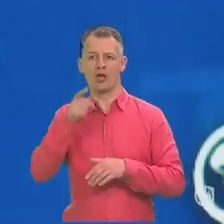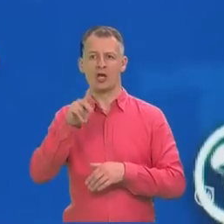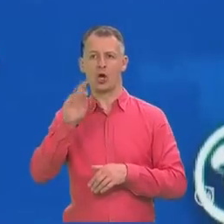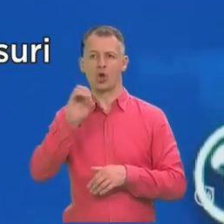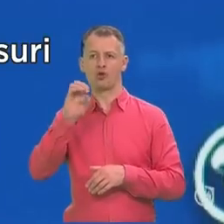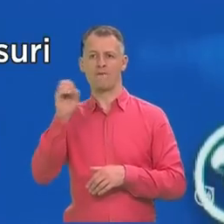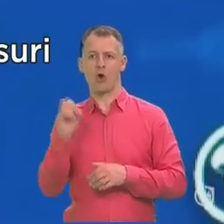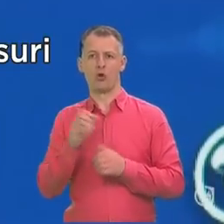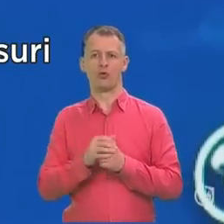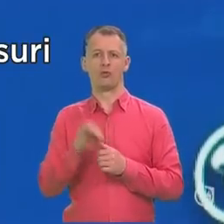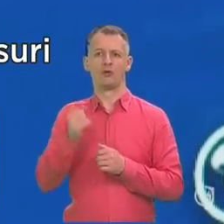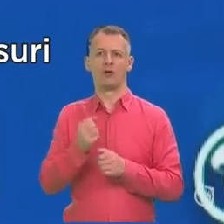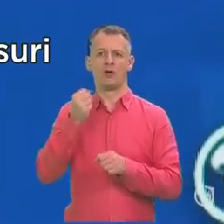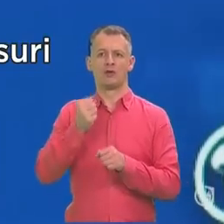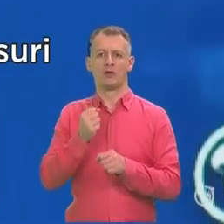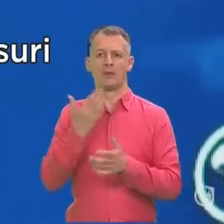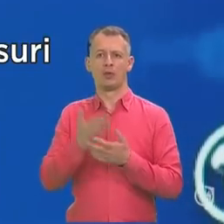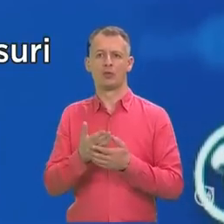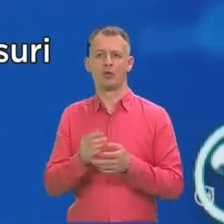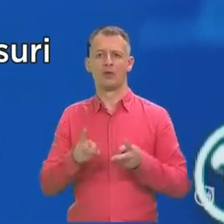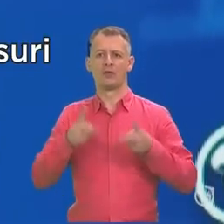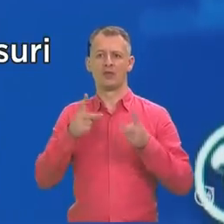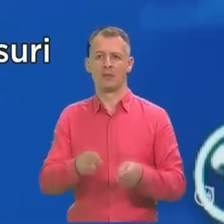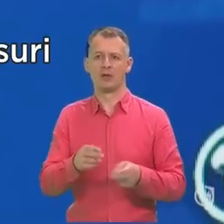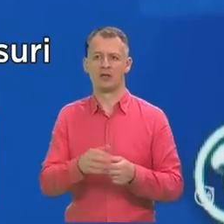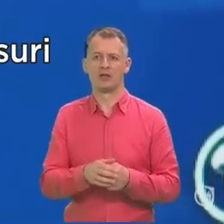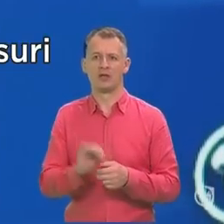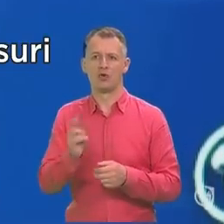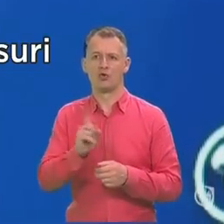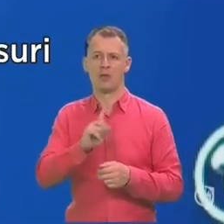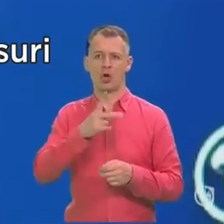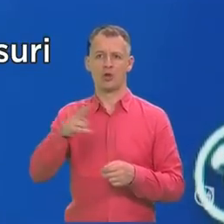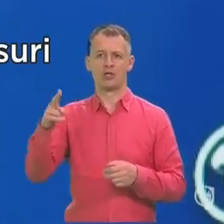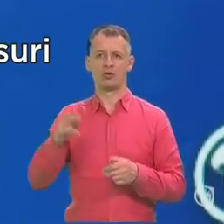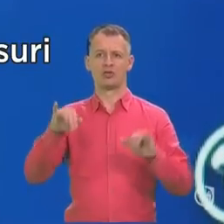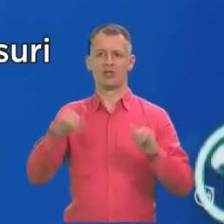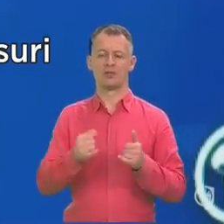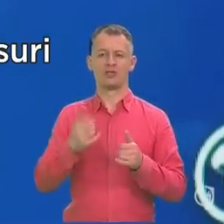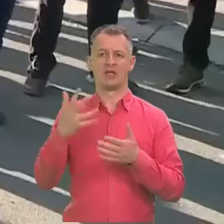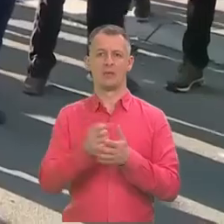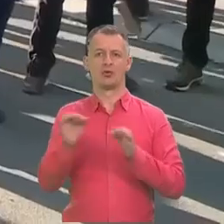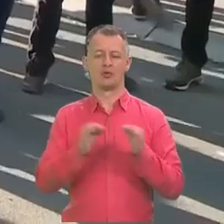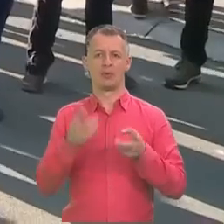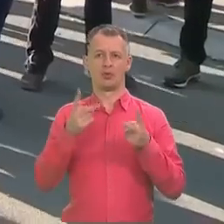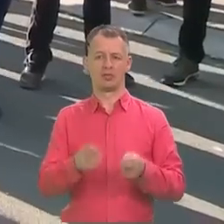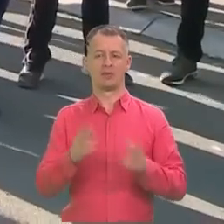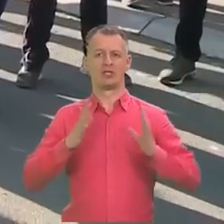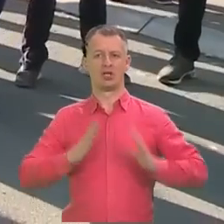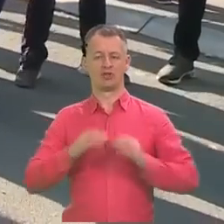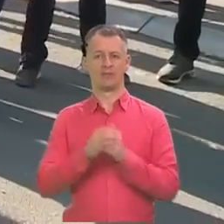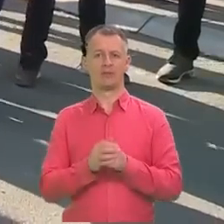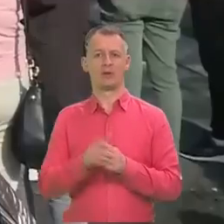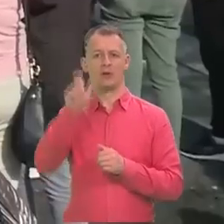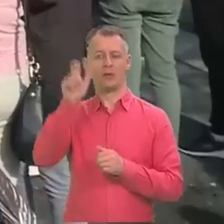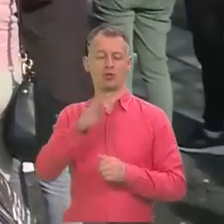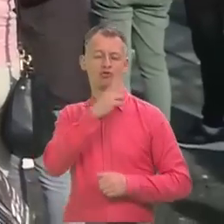all sides to step away from confrontation and to take measures to restore calm. Oficialii din Kosovo susțin că